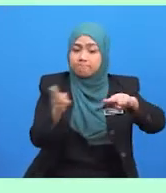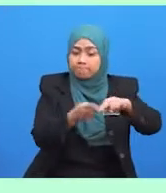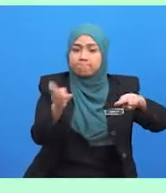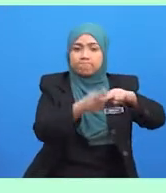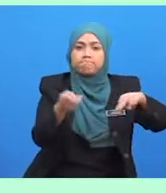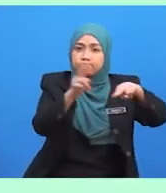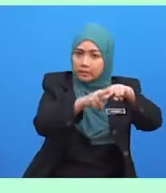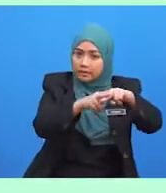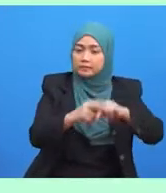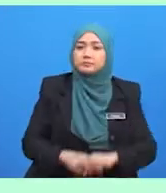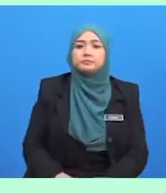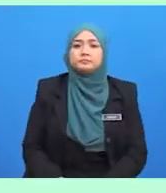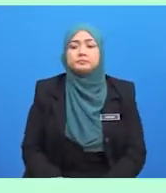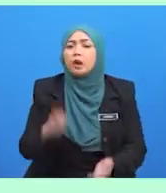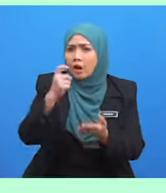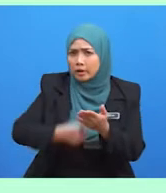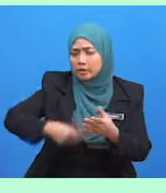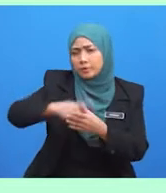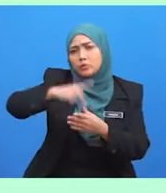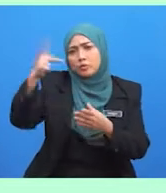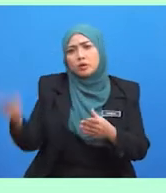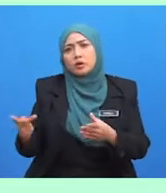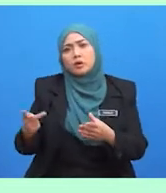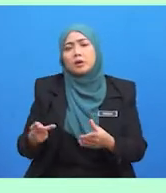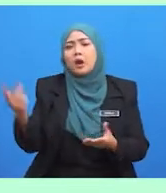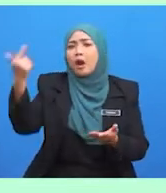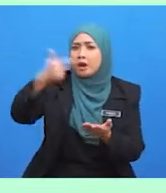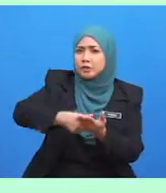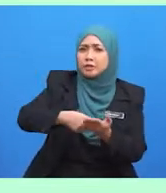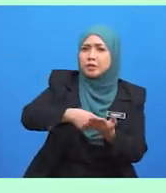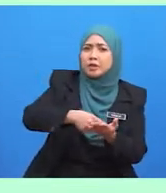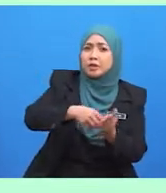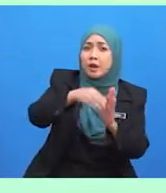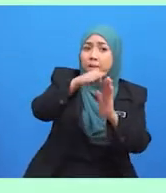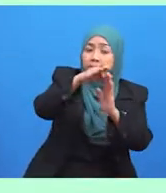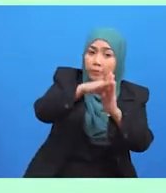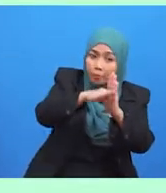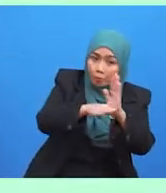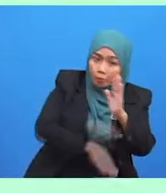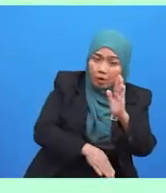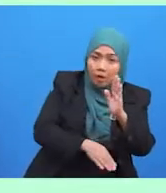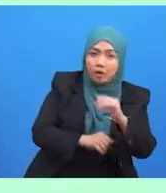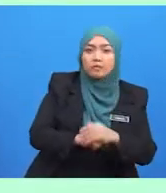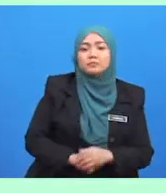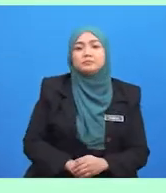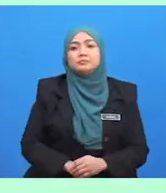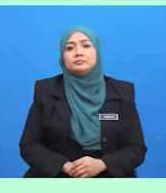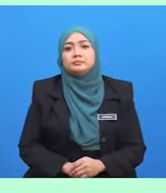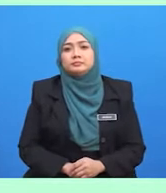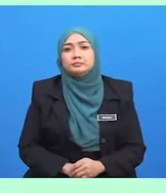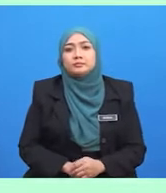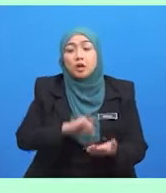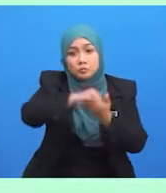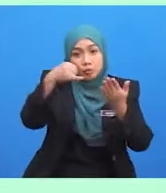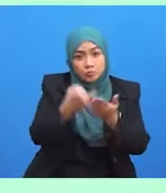Secara relatif, harga keluaran tempatan lebih murah, maka permintaan barang diimport akan berkurang.